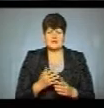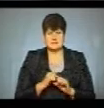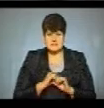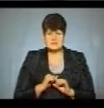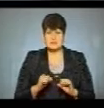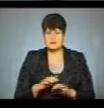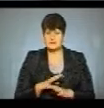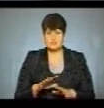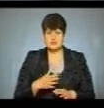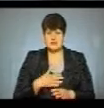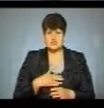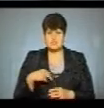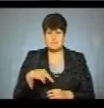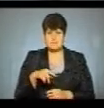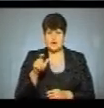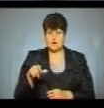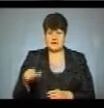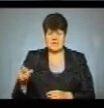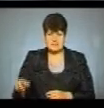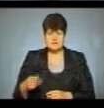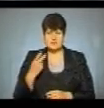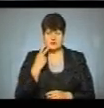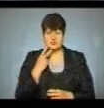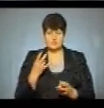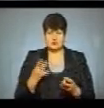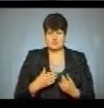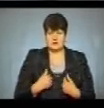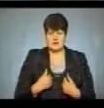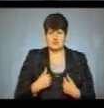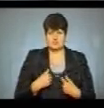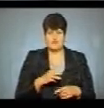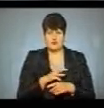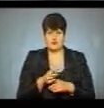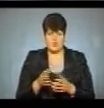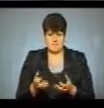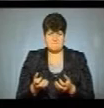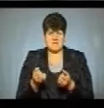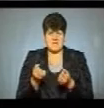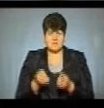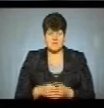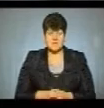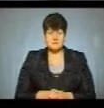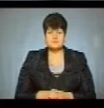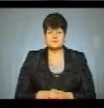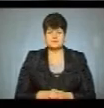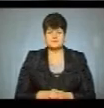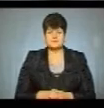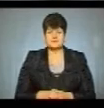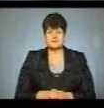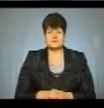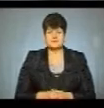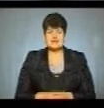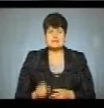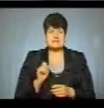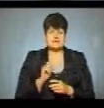не були наші піхотинці, але вони постійно потребують нашої вогневої підтримки. І